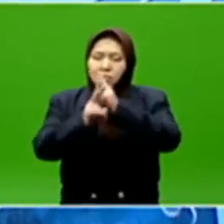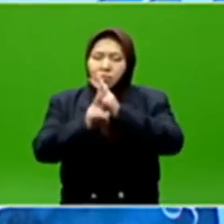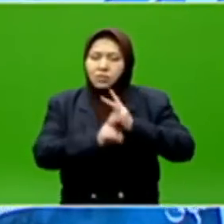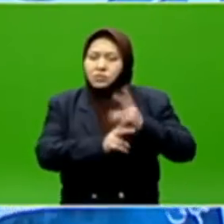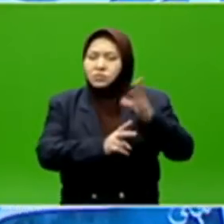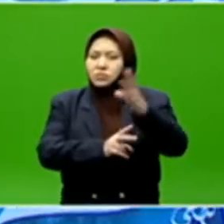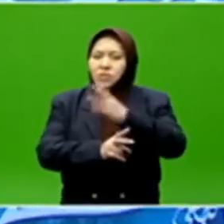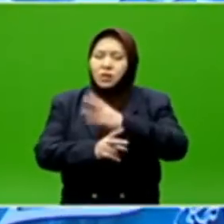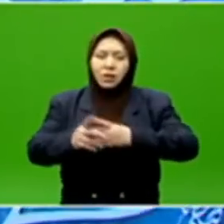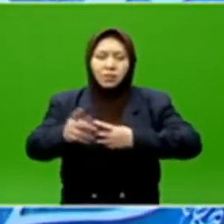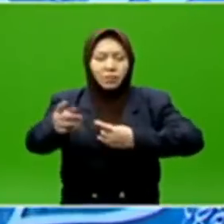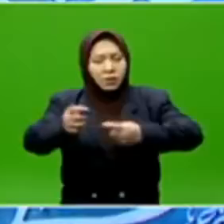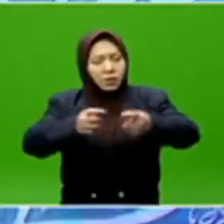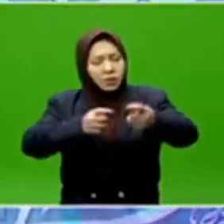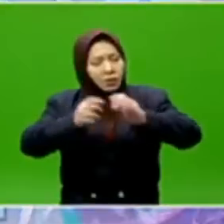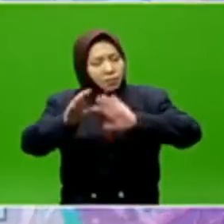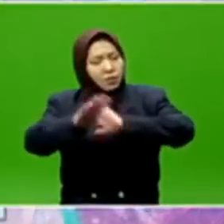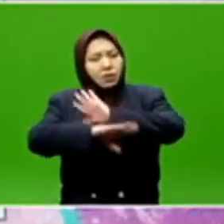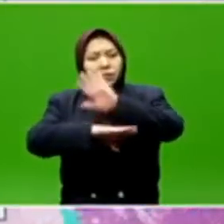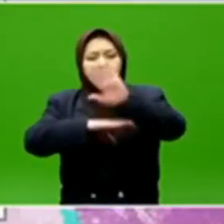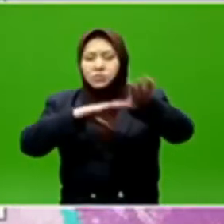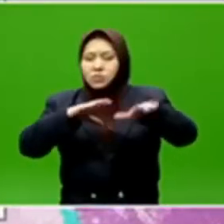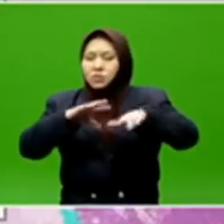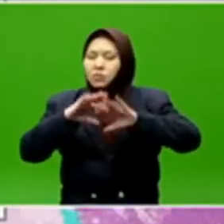الحمد لله رب